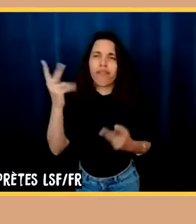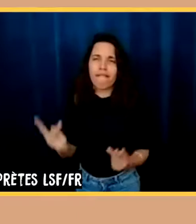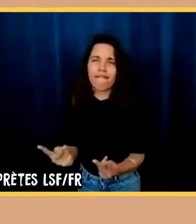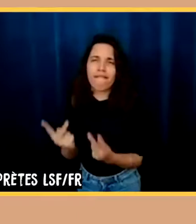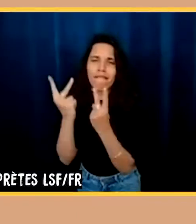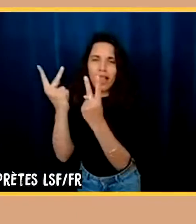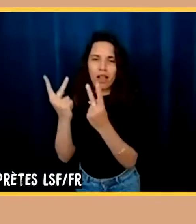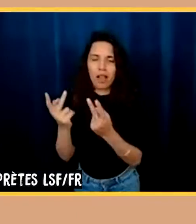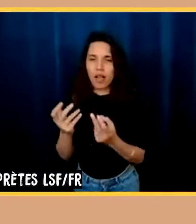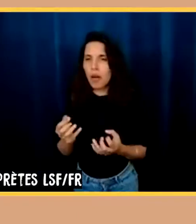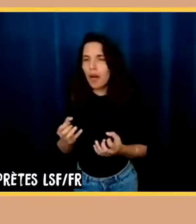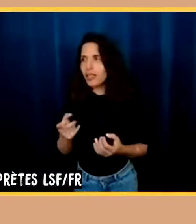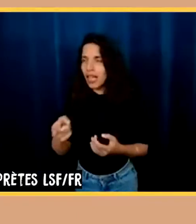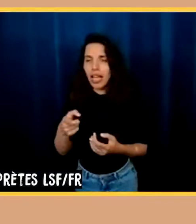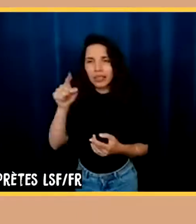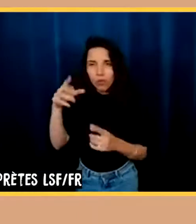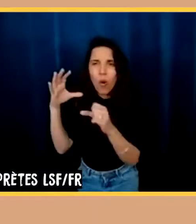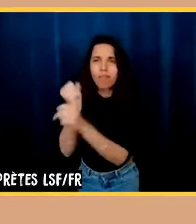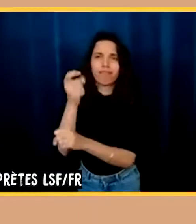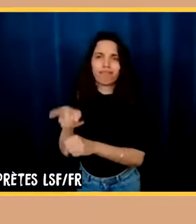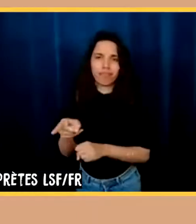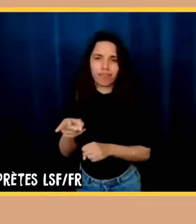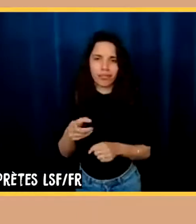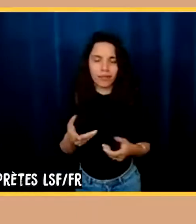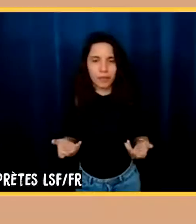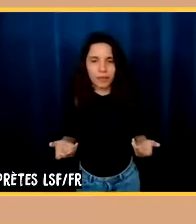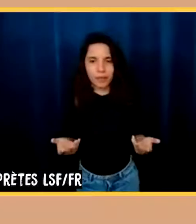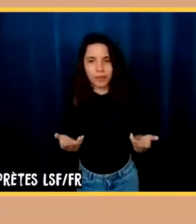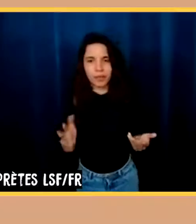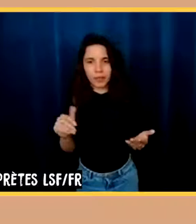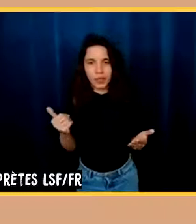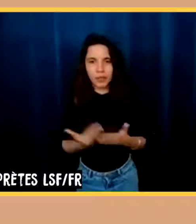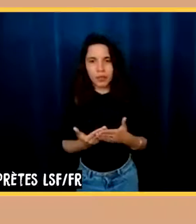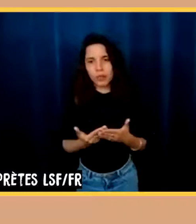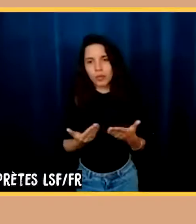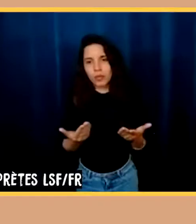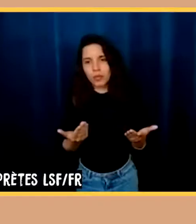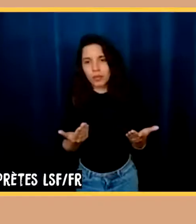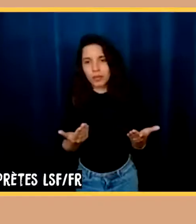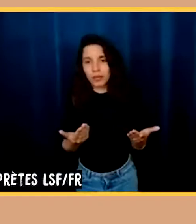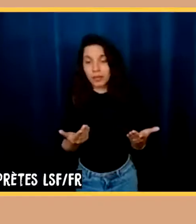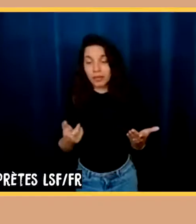vraiment quelque chose à atteindre. Et donc, quand on a une vision aussi